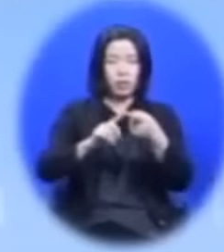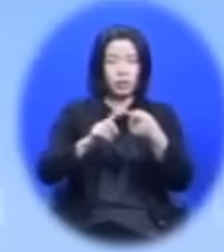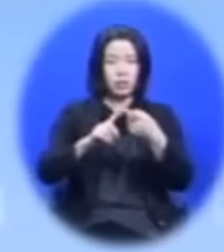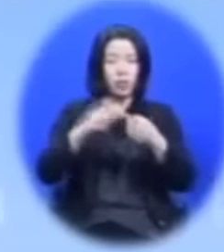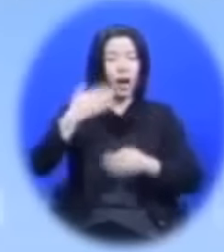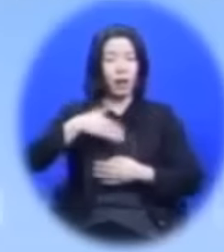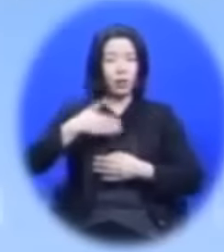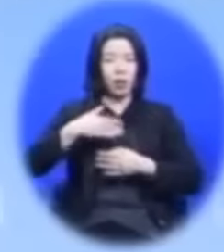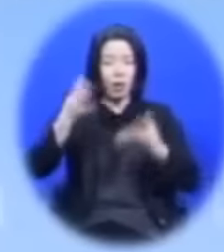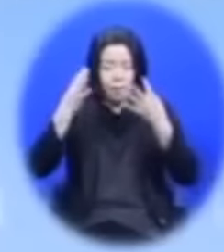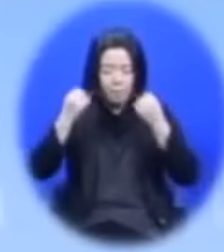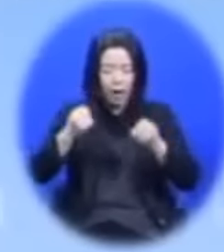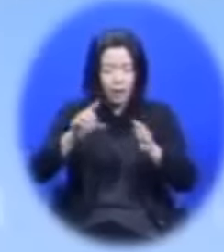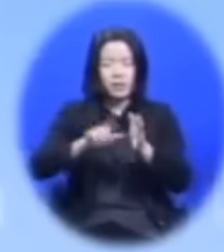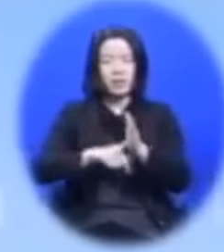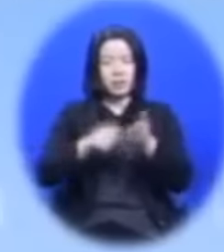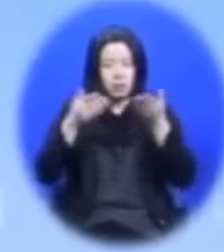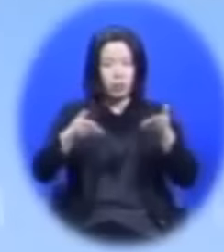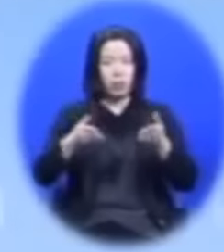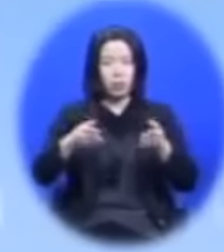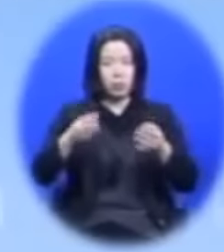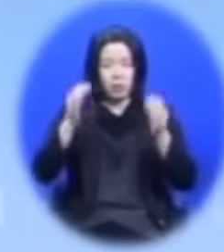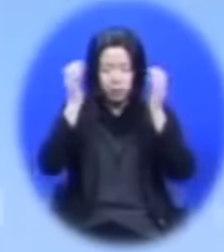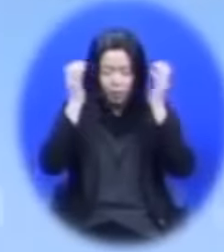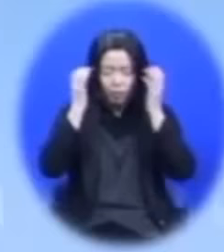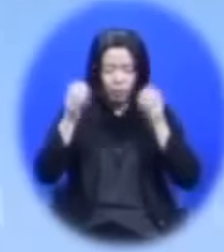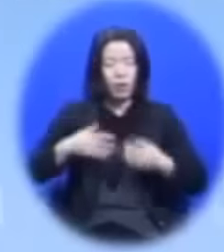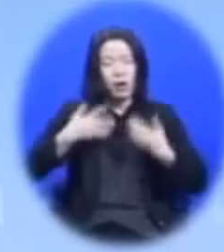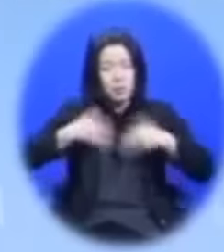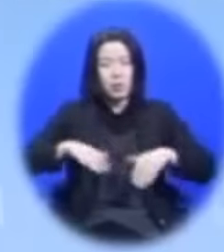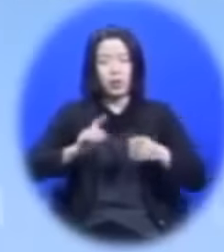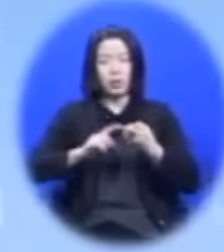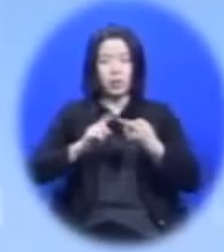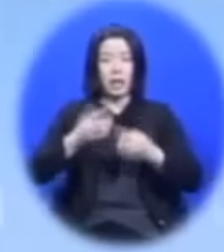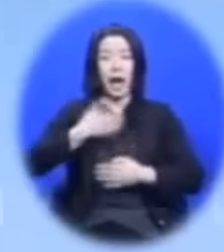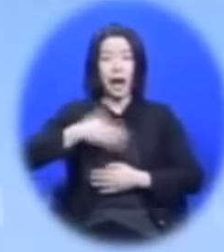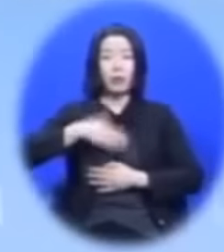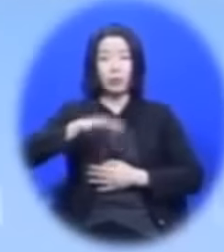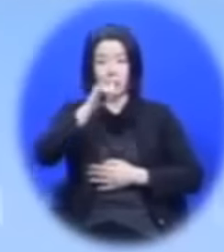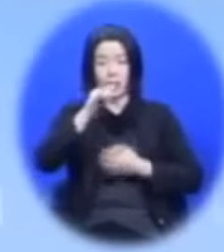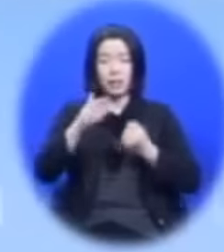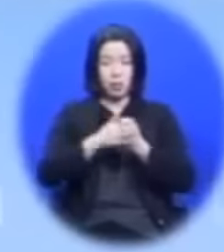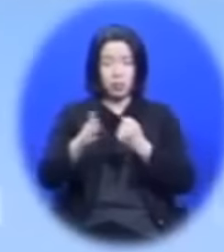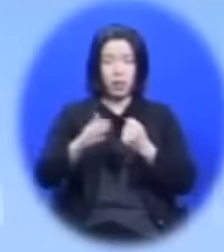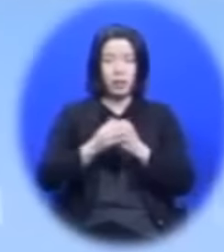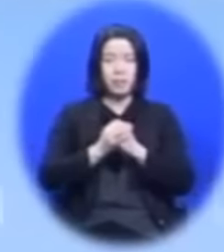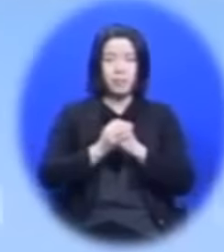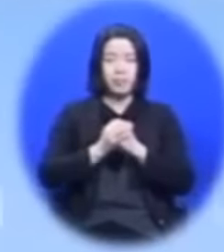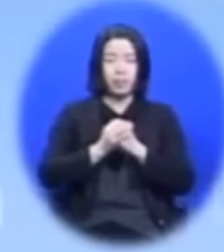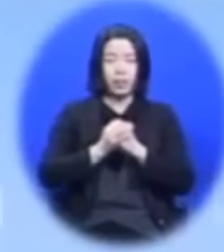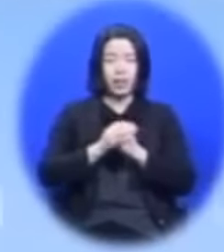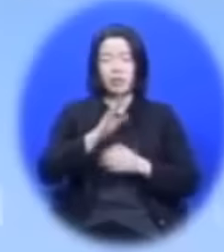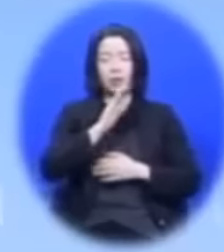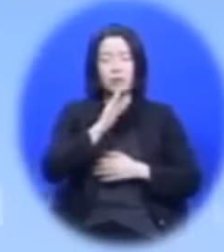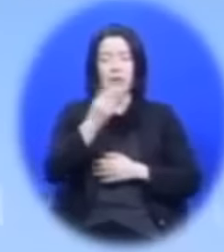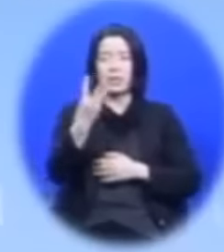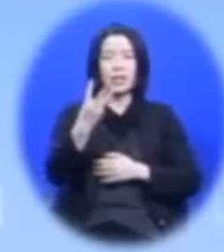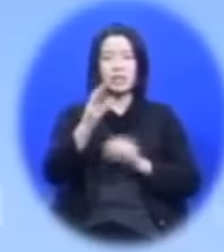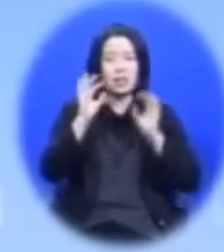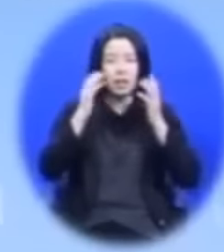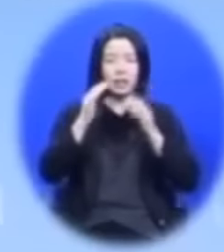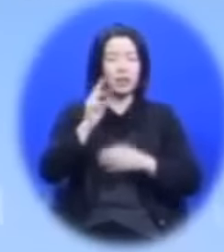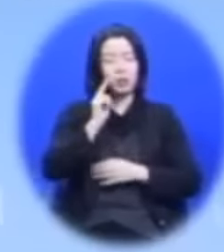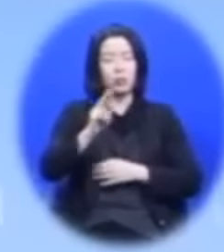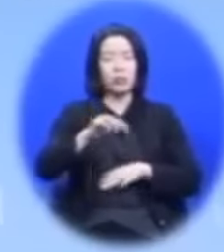시간과 정성이 들어가야 되고 피곤한 일인가 하는 것을 절실히 알았으니 정말 싫었대요. 너무